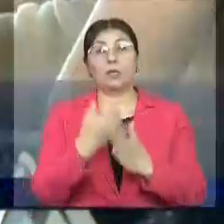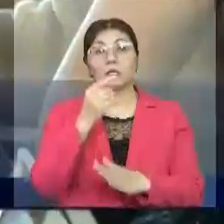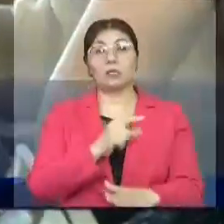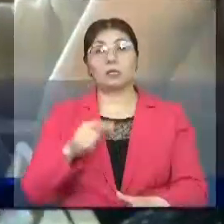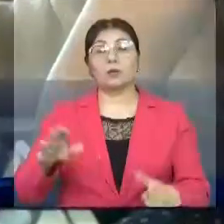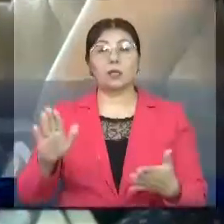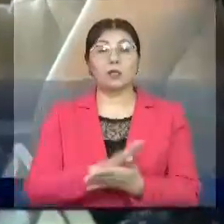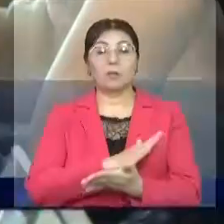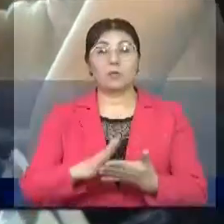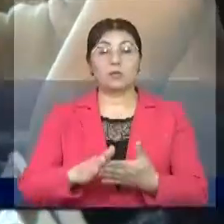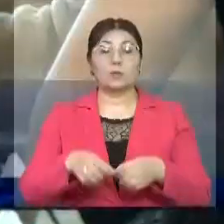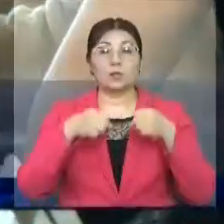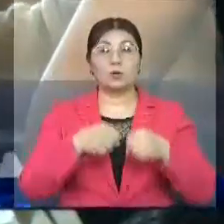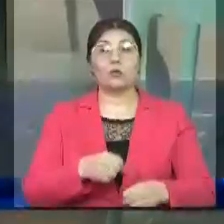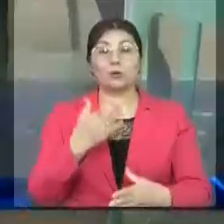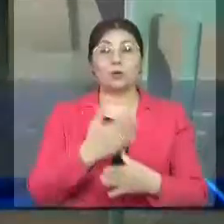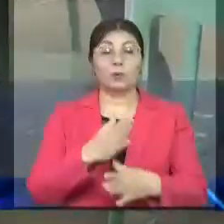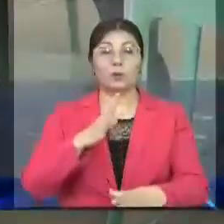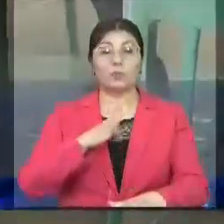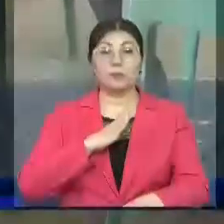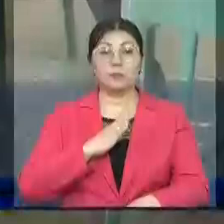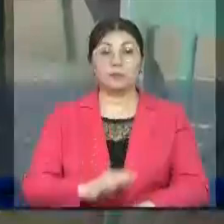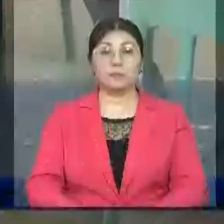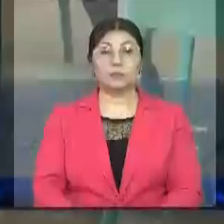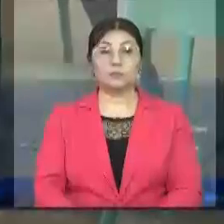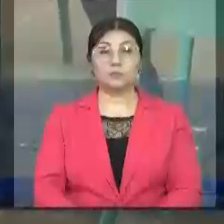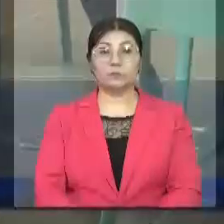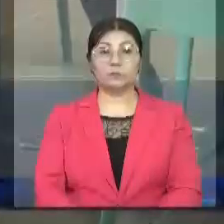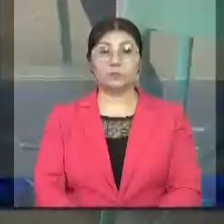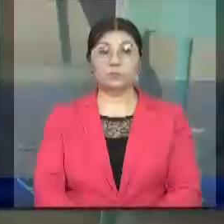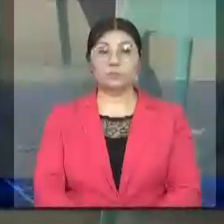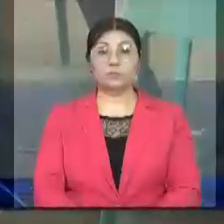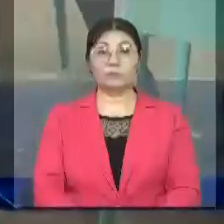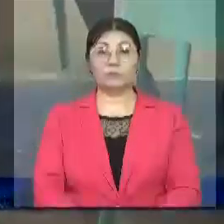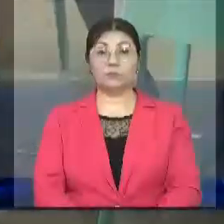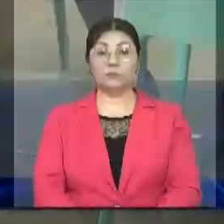тегін құқықтық көмек көрсетілді. Ботагөз Сахитжанова, Армандос Мағаметов, Ақтөбе телеарнасы.